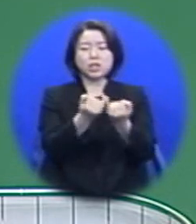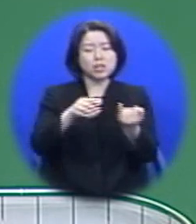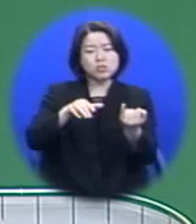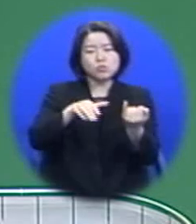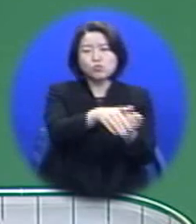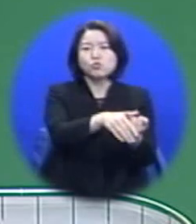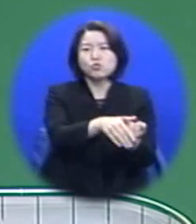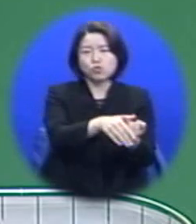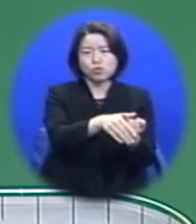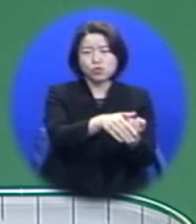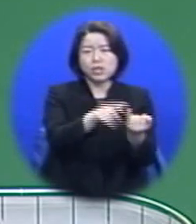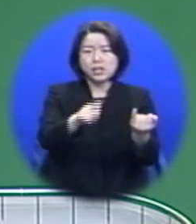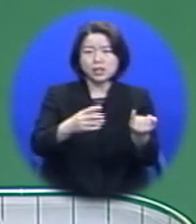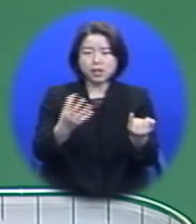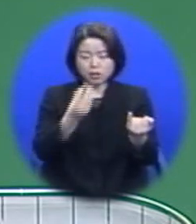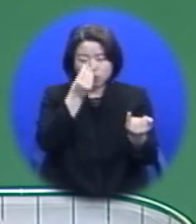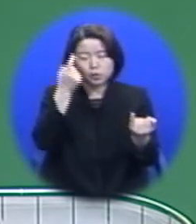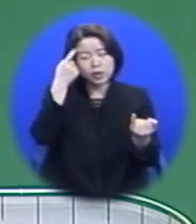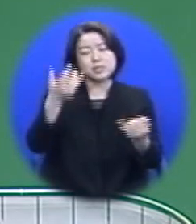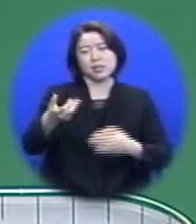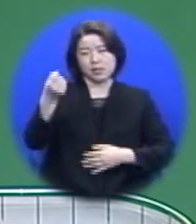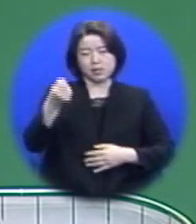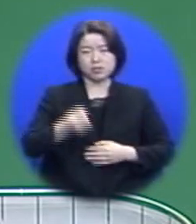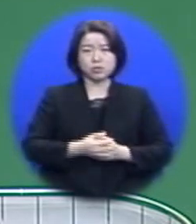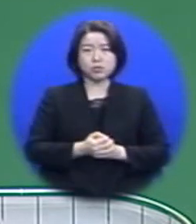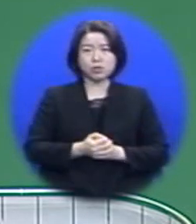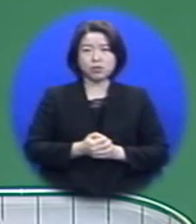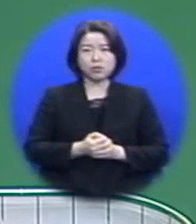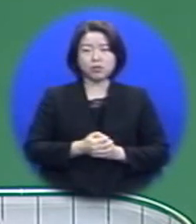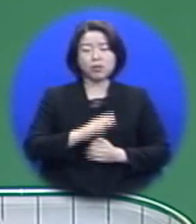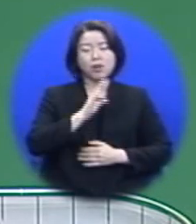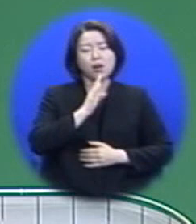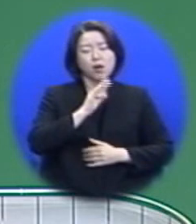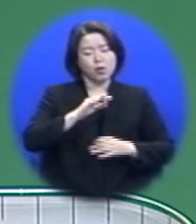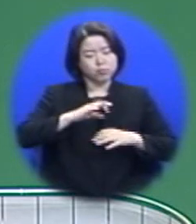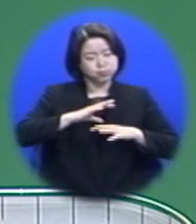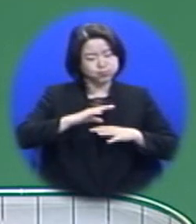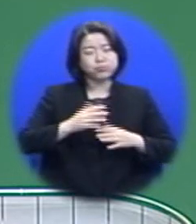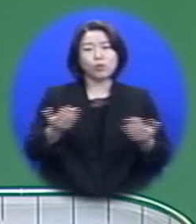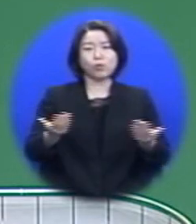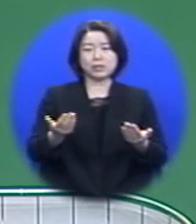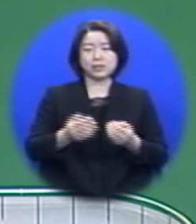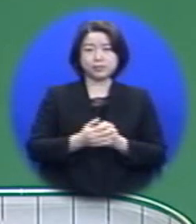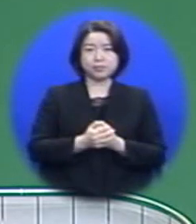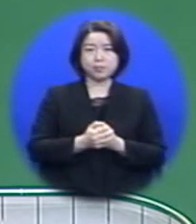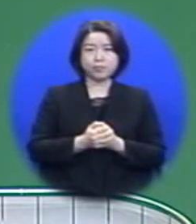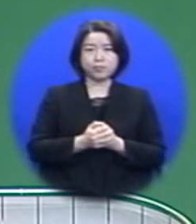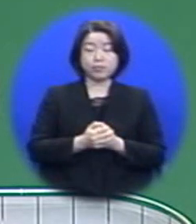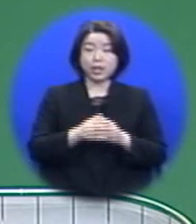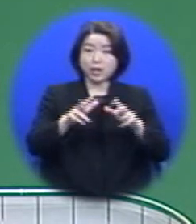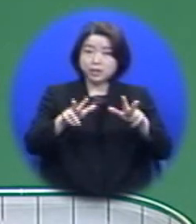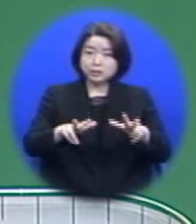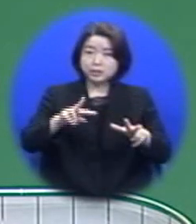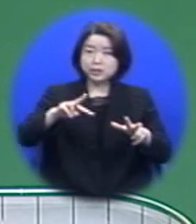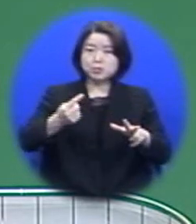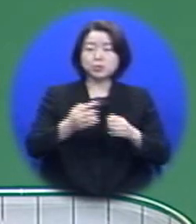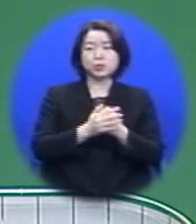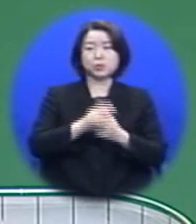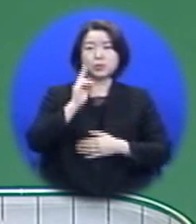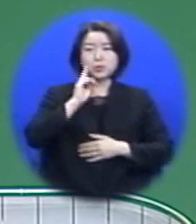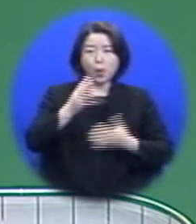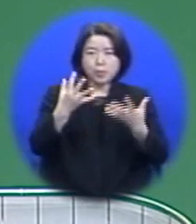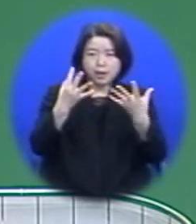여자를 죽이는 것이 거룩이 있어요 얼마나 무섭습니까 지금도 너무나